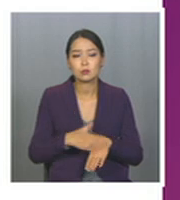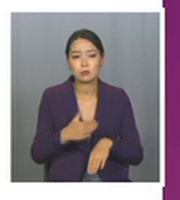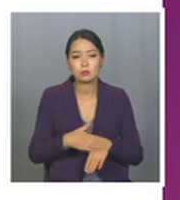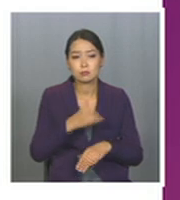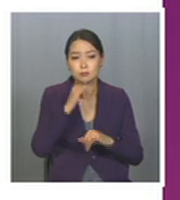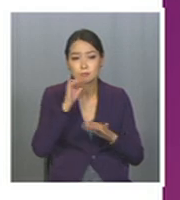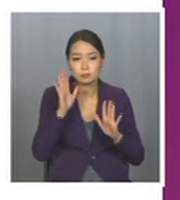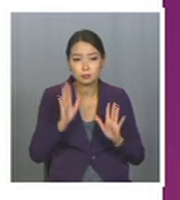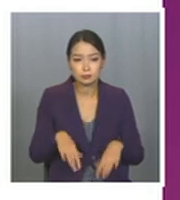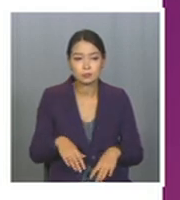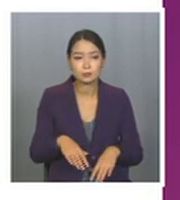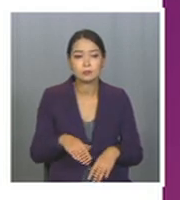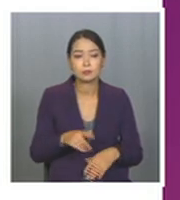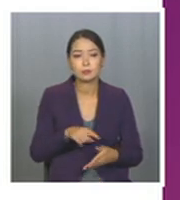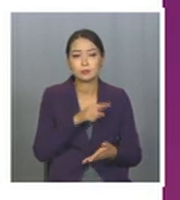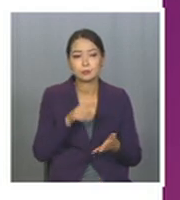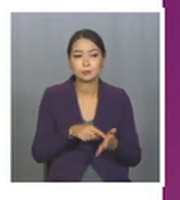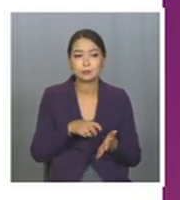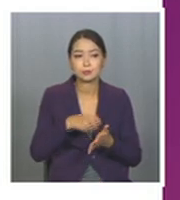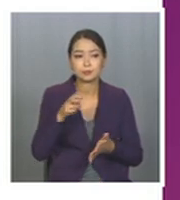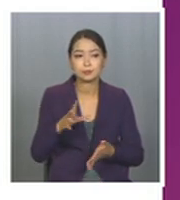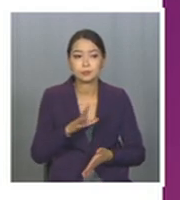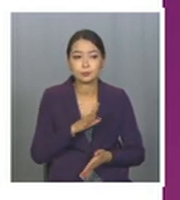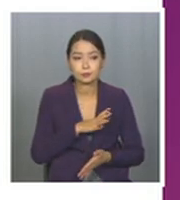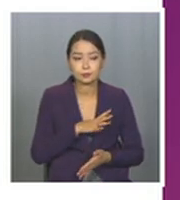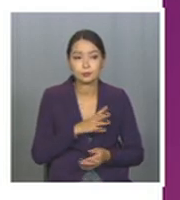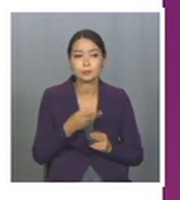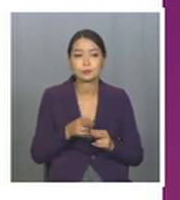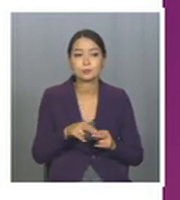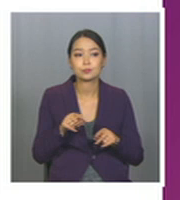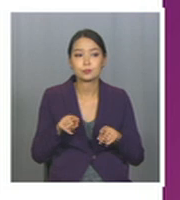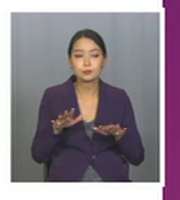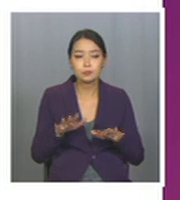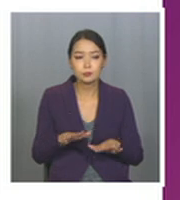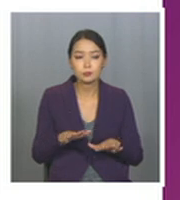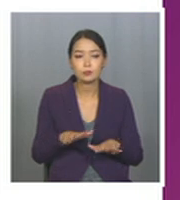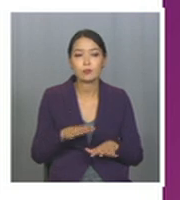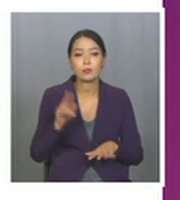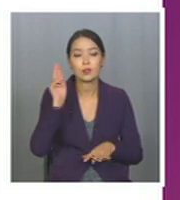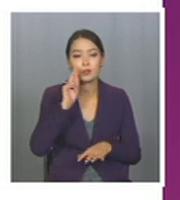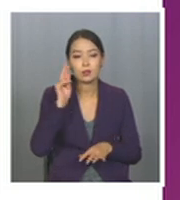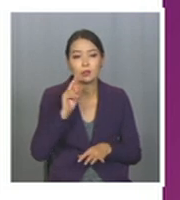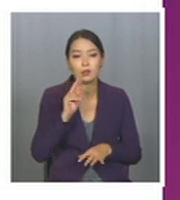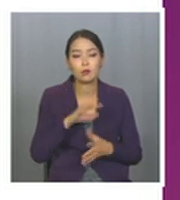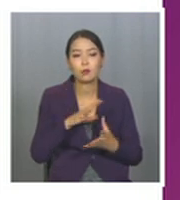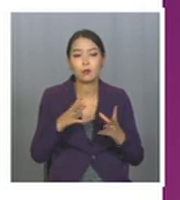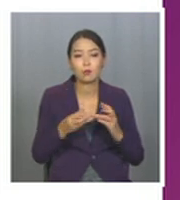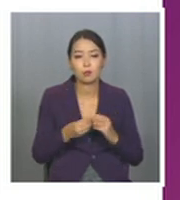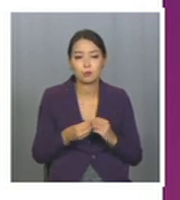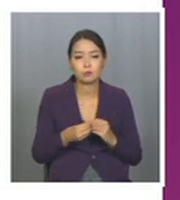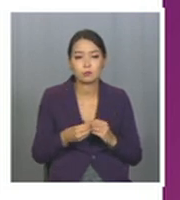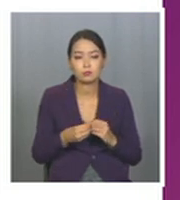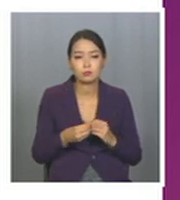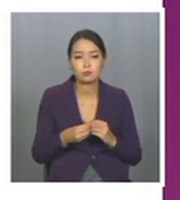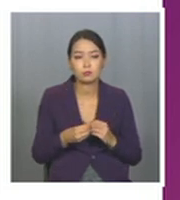деп күйінішпен жазған еді. Балалар, енді кезекте бүгінгі сабағымыздағы қорытынды тапсырмаға жұмыс